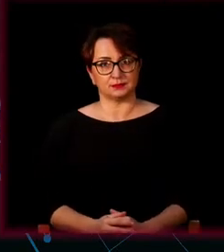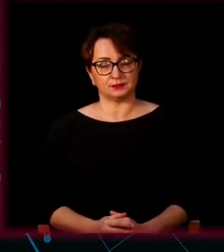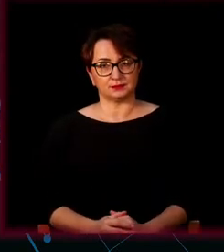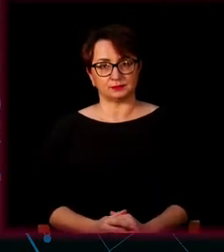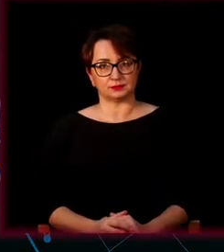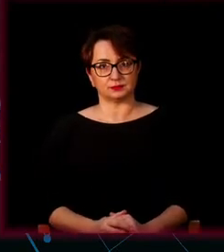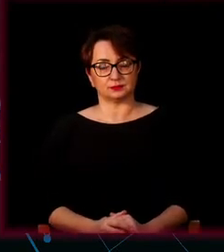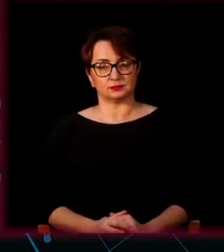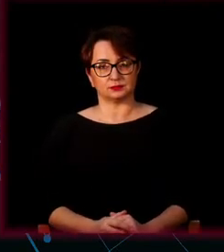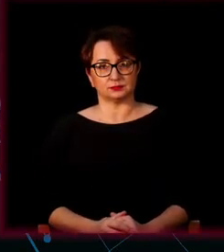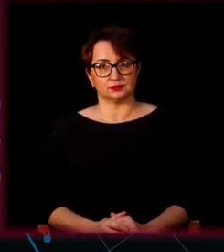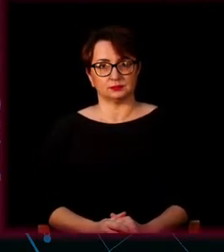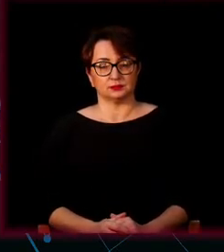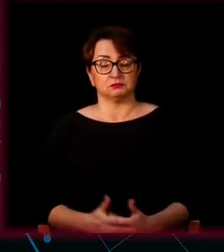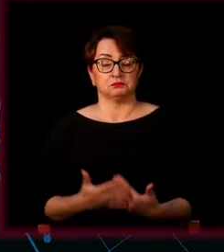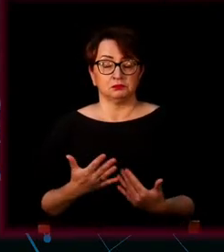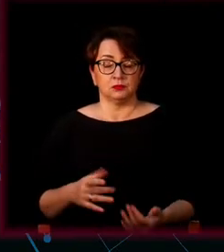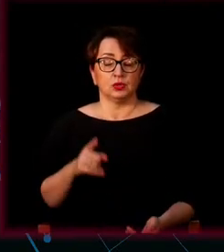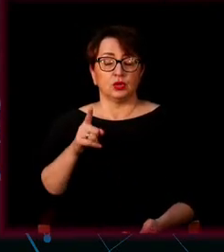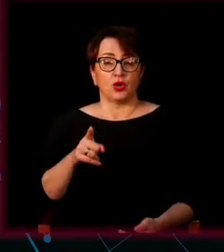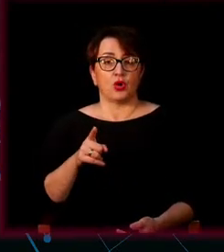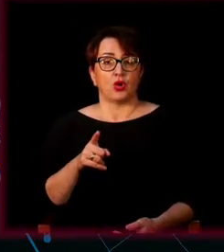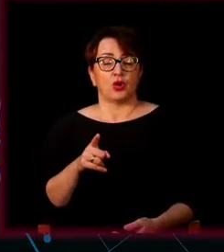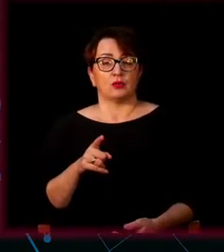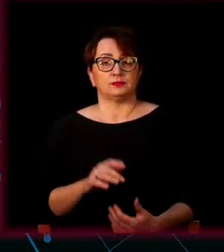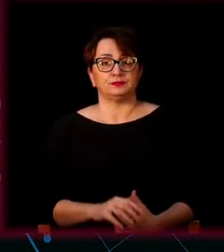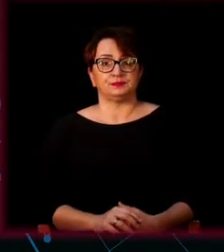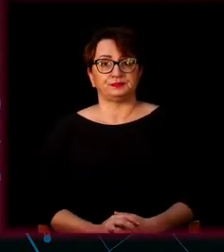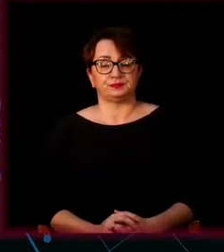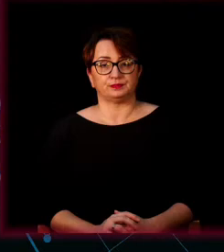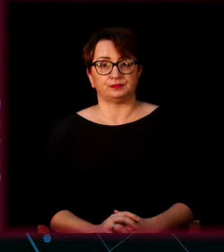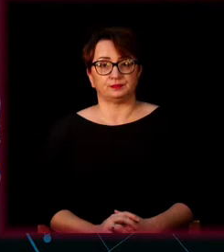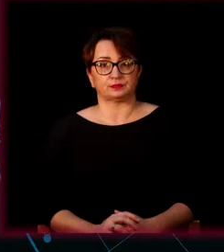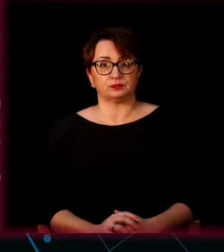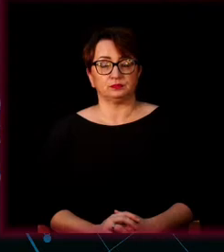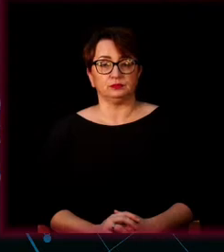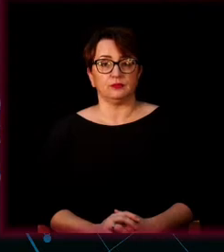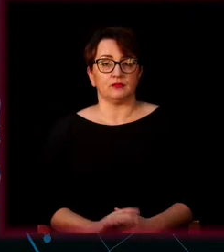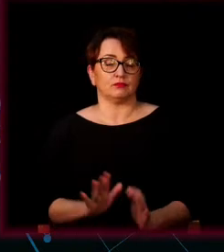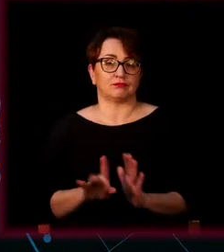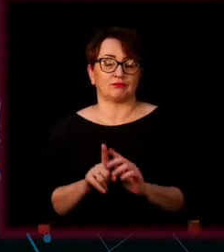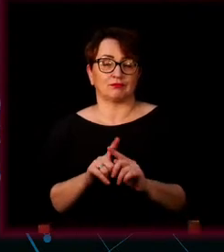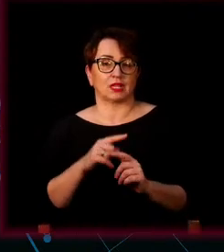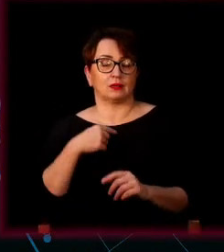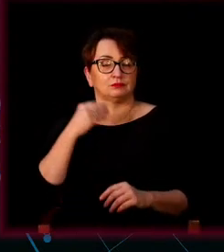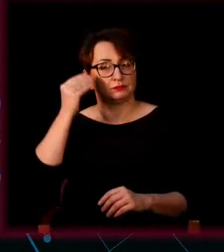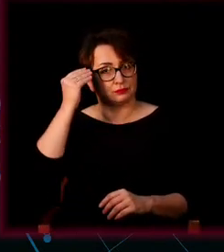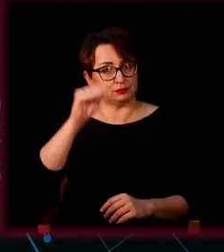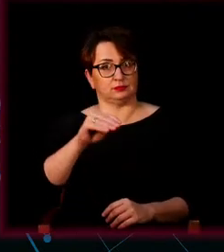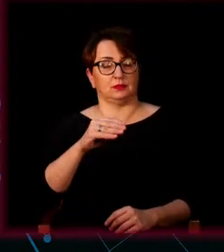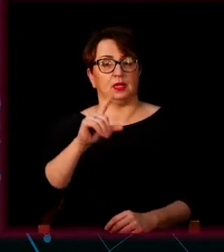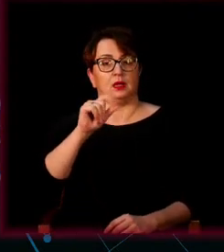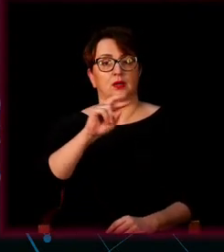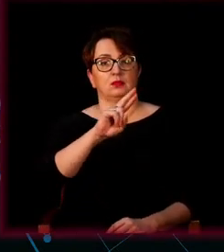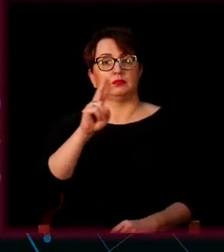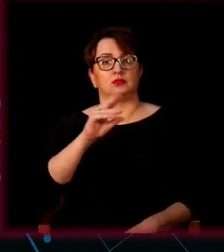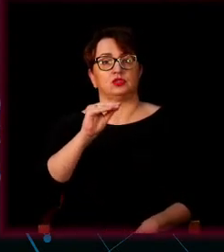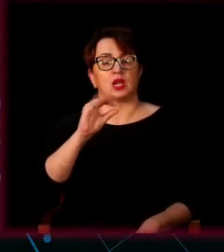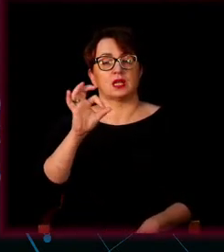i właśnie w pewnym sensie jest to, wydaje mi się, też przesłanie, jedno z tych głównych